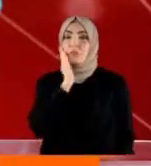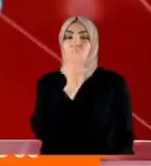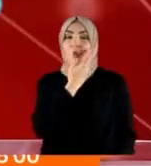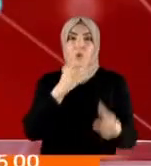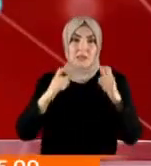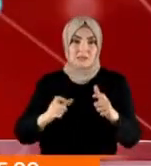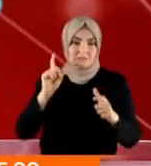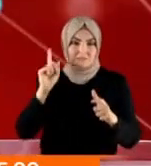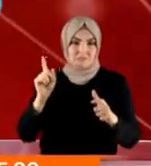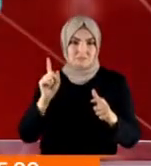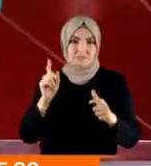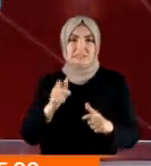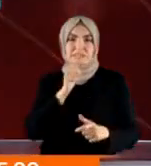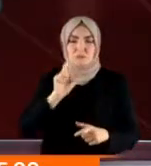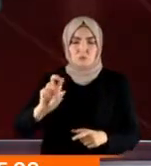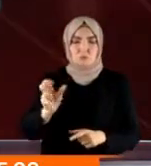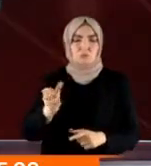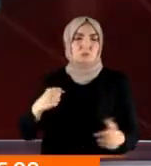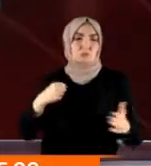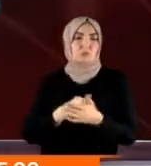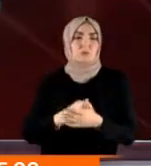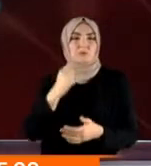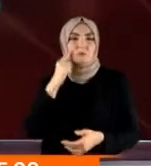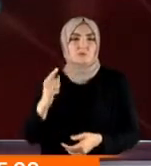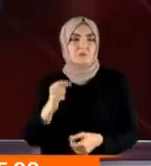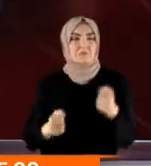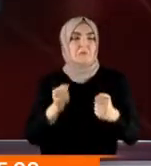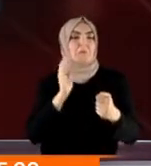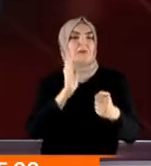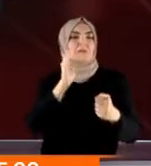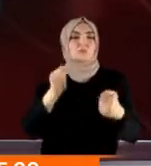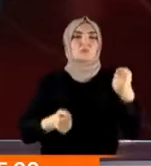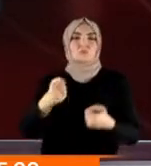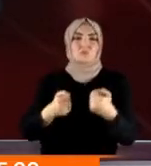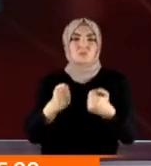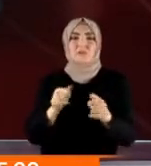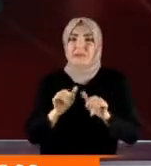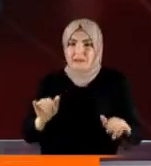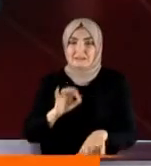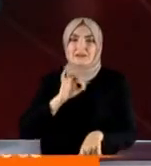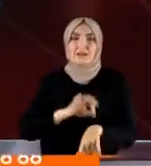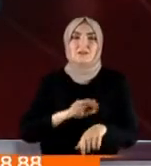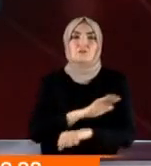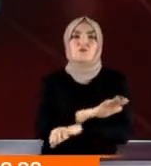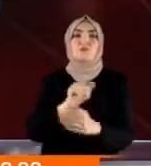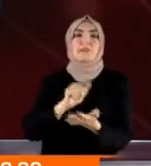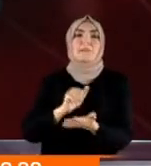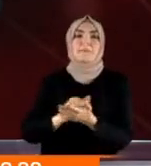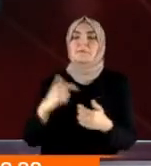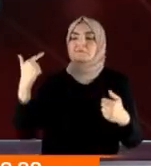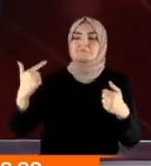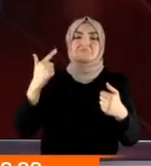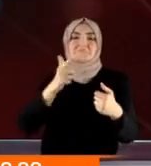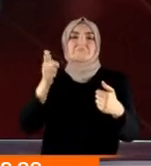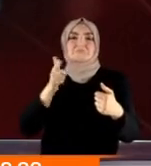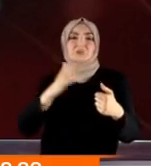Tokat'ta son ses müzikle ilerleyen bir sürücü aynı zamanda da sosyal medya hesabından canlı yayın yapıyordu. Önünde duran